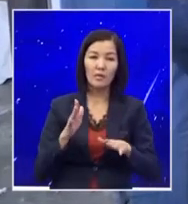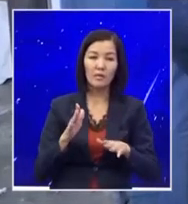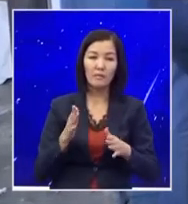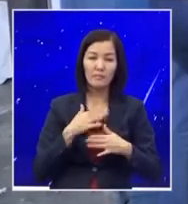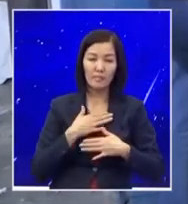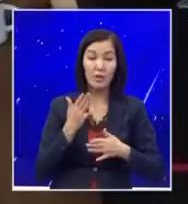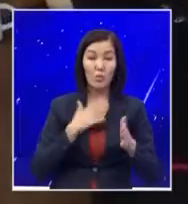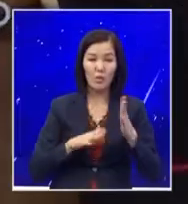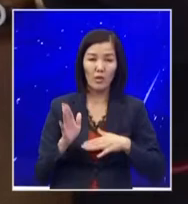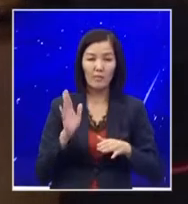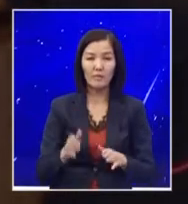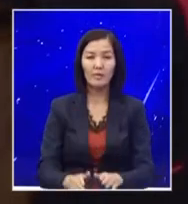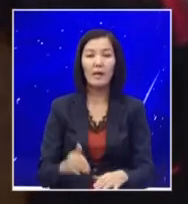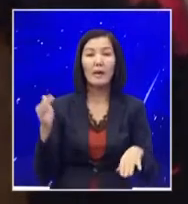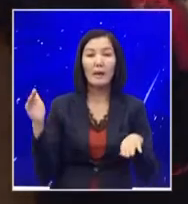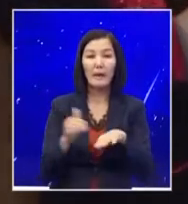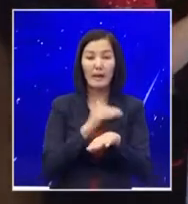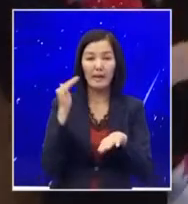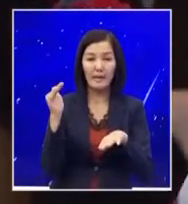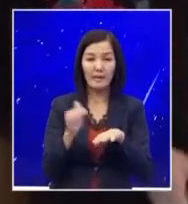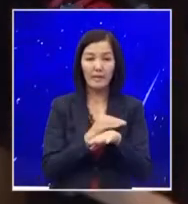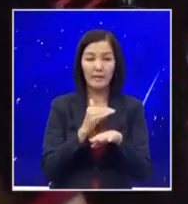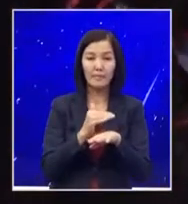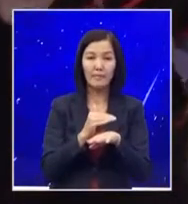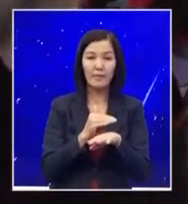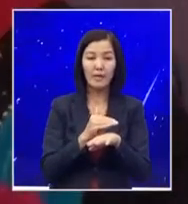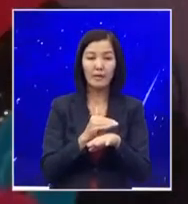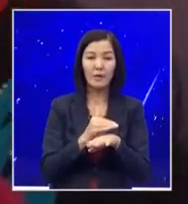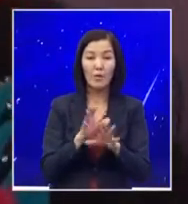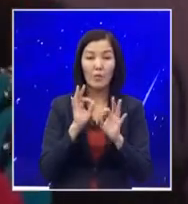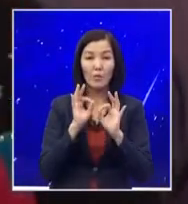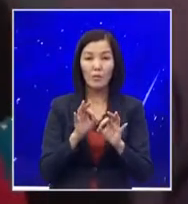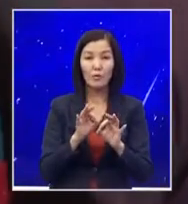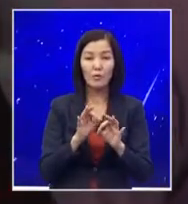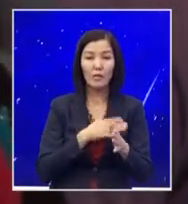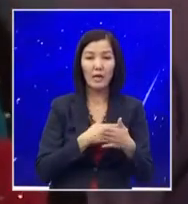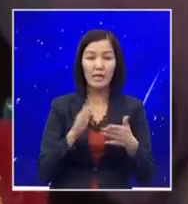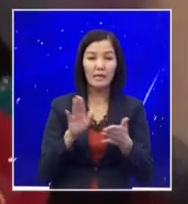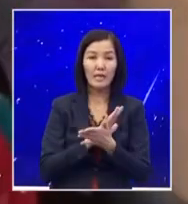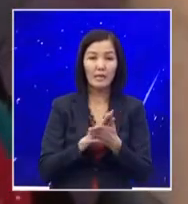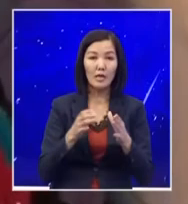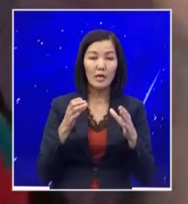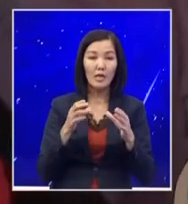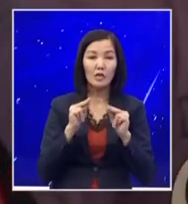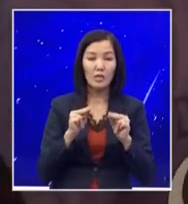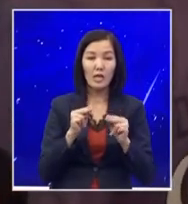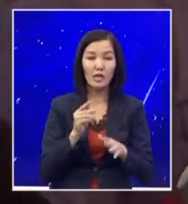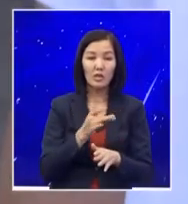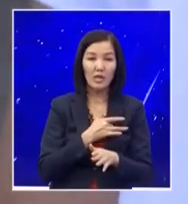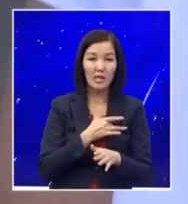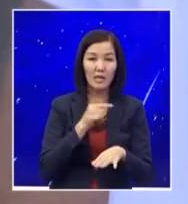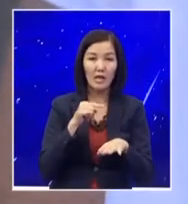бізде қуанамыз. Қайырым, мейірім, туа бітті қасиет. Талдықорғандық еріктілерде шынайы жанашыр азаматтардан